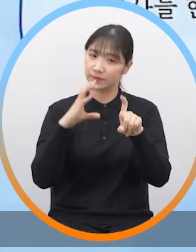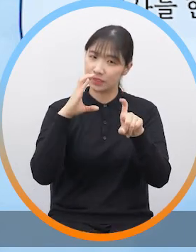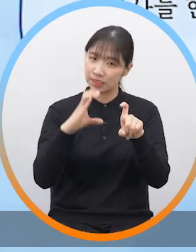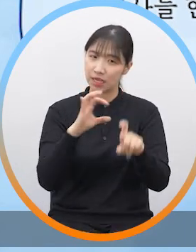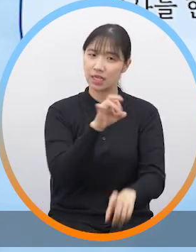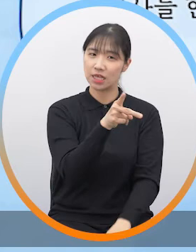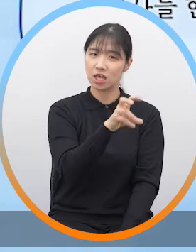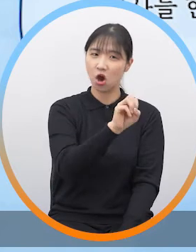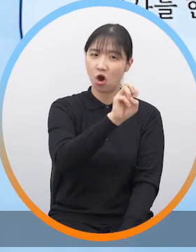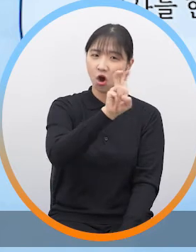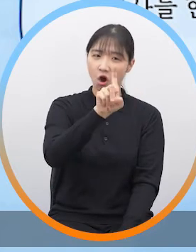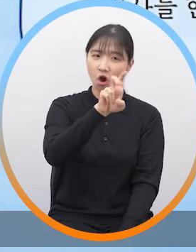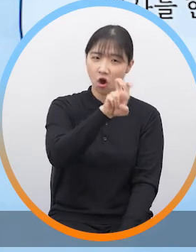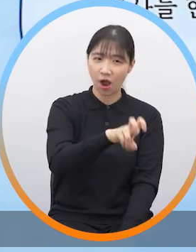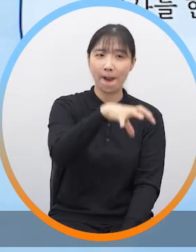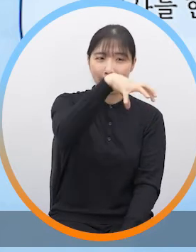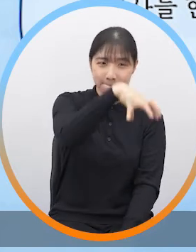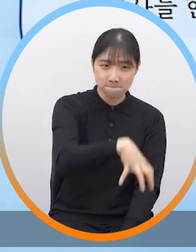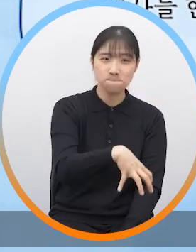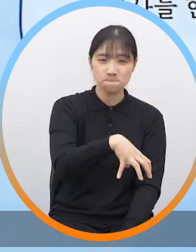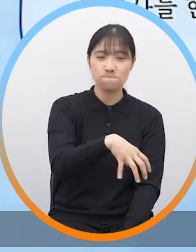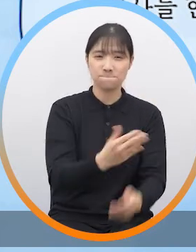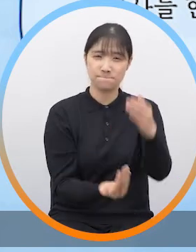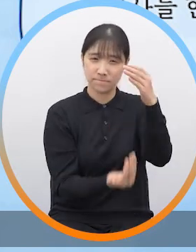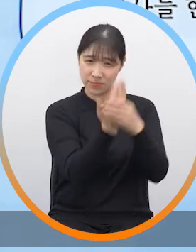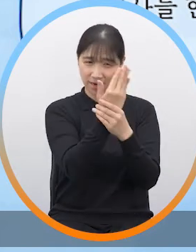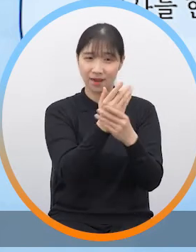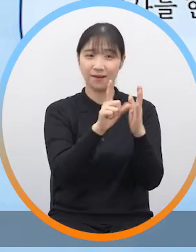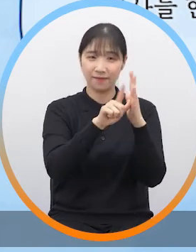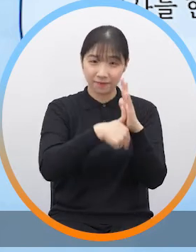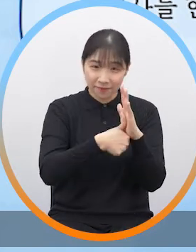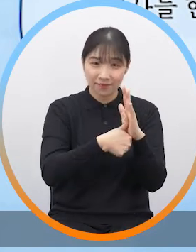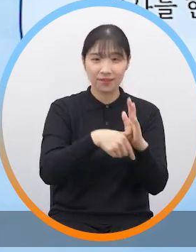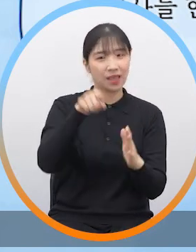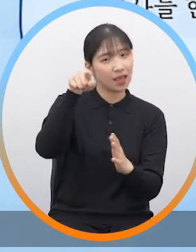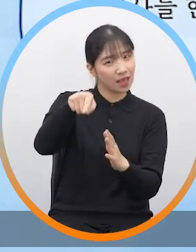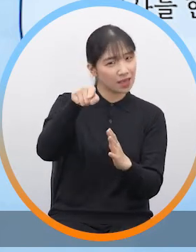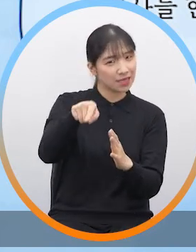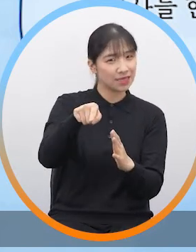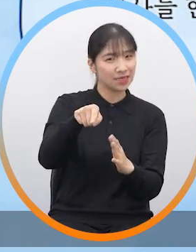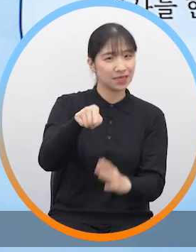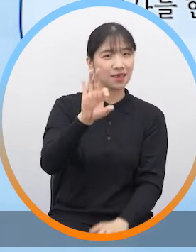11세기에 영암 곳곳에서 많은 불사가 일어났을 때에 이